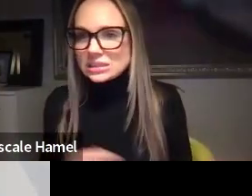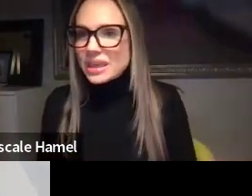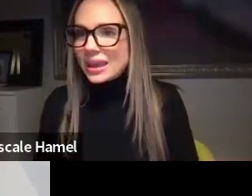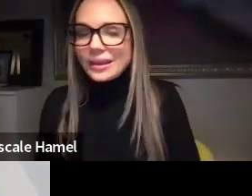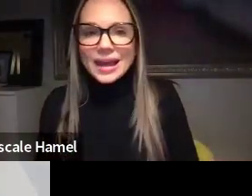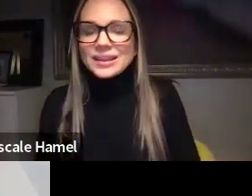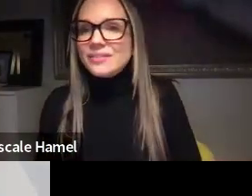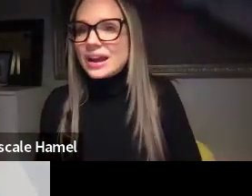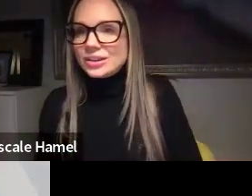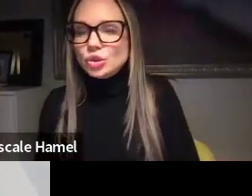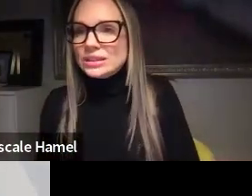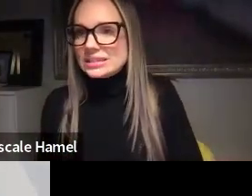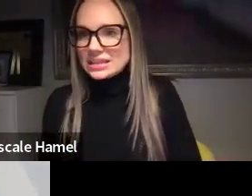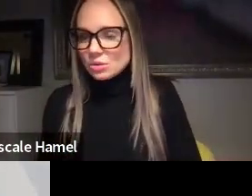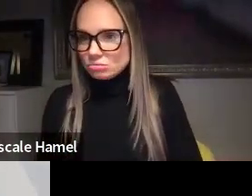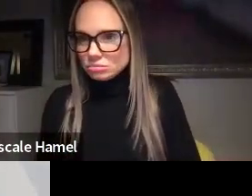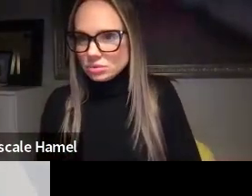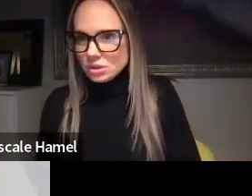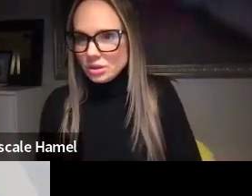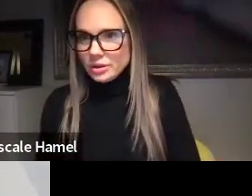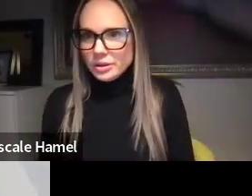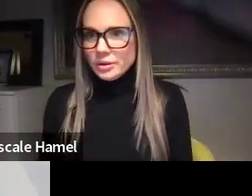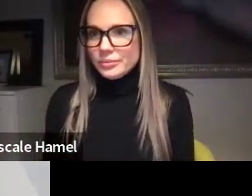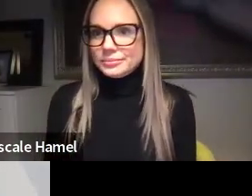ça passe bien à travers toutes les saisons.